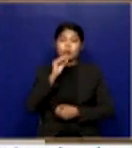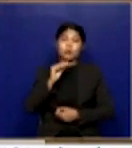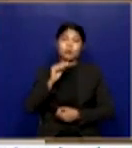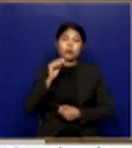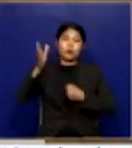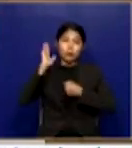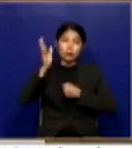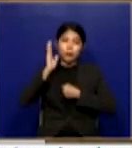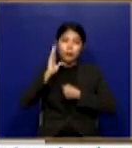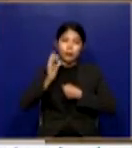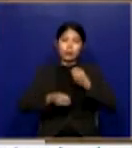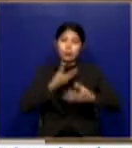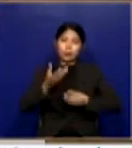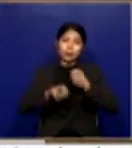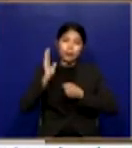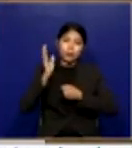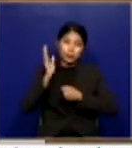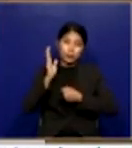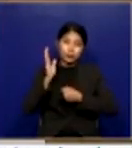กูที่